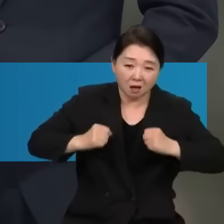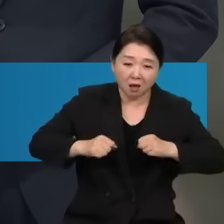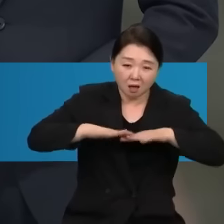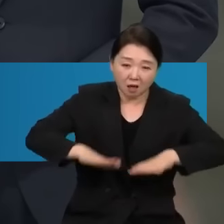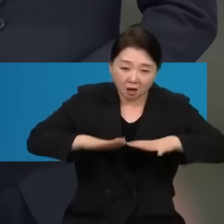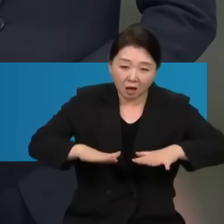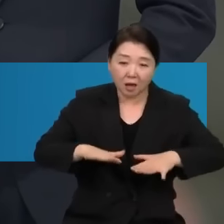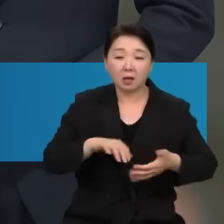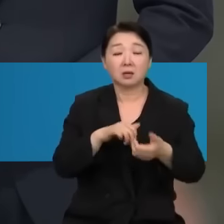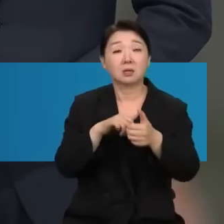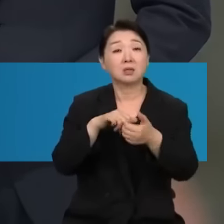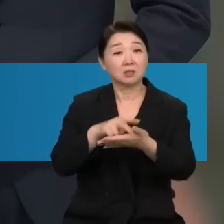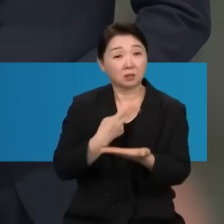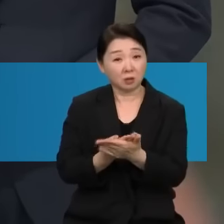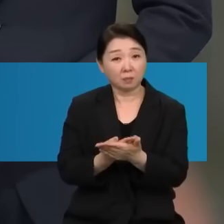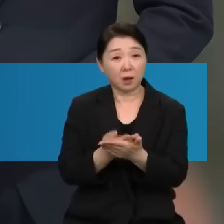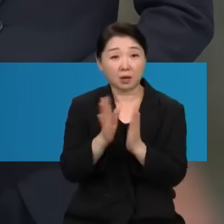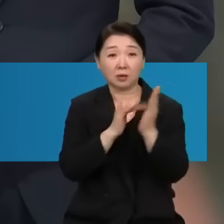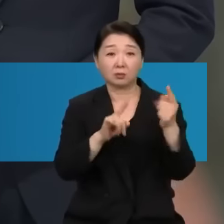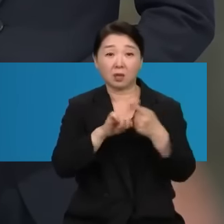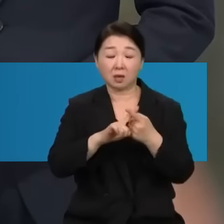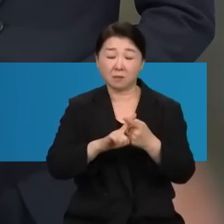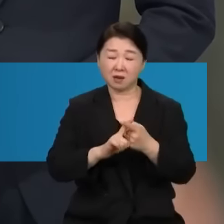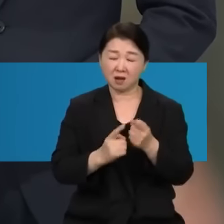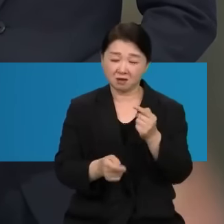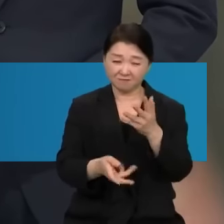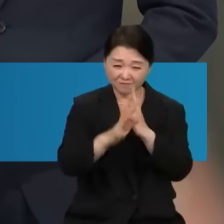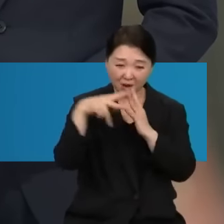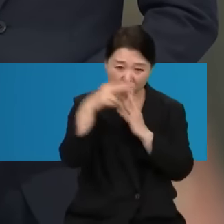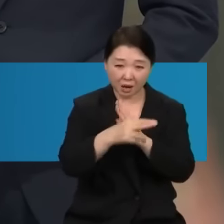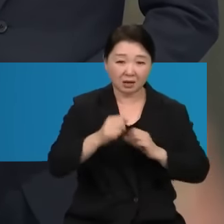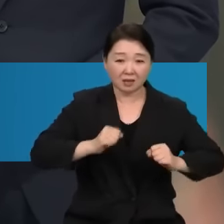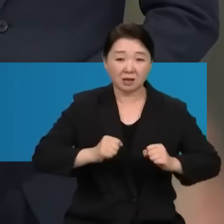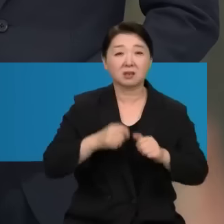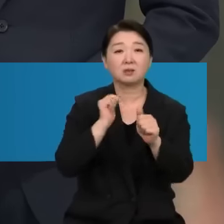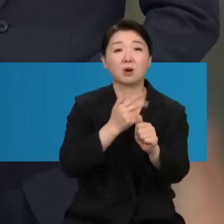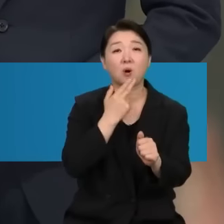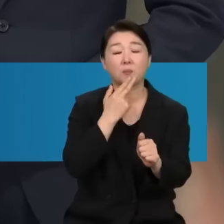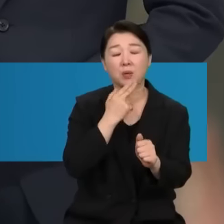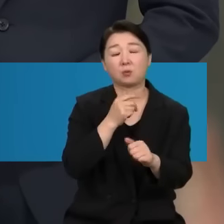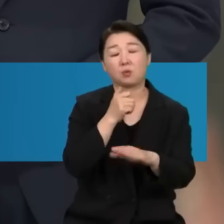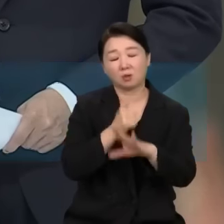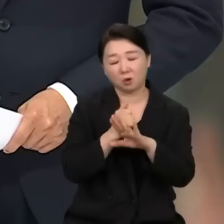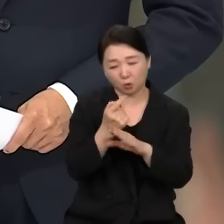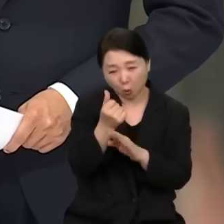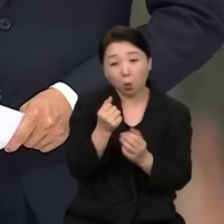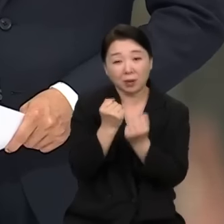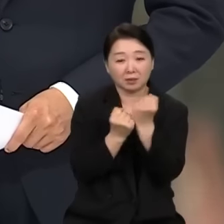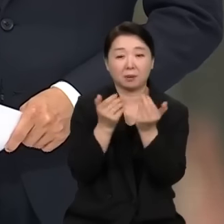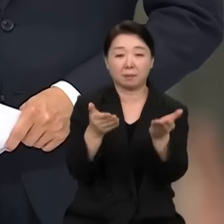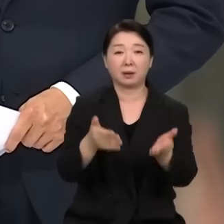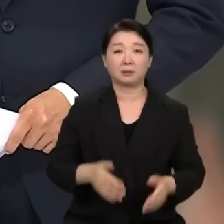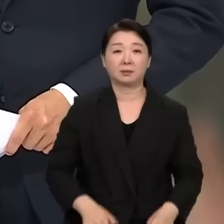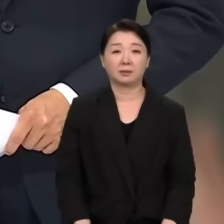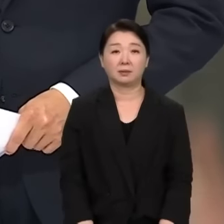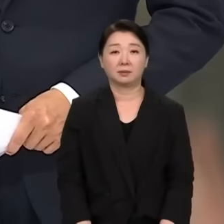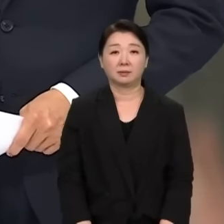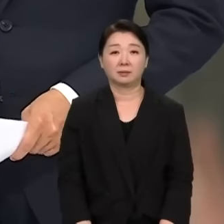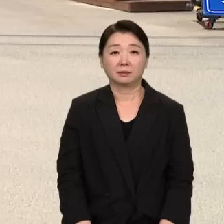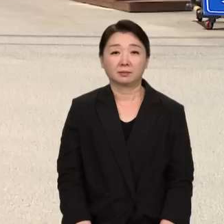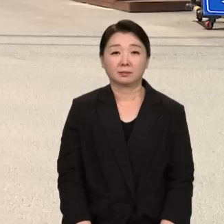쓰러졌는데 그런데도 유가족에겐 선착순 달리기는 안 시켰다고 축소해서 설명한 겁니다. 최현수 기자입니다.